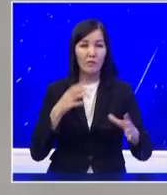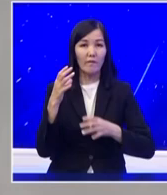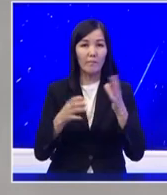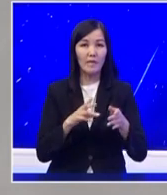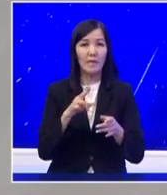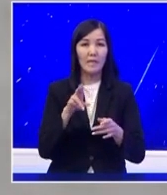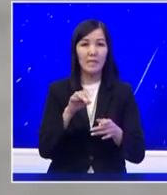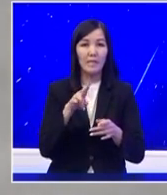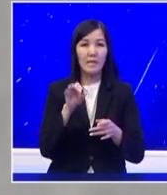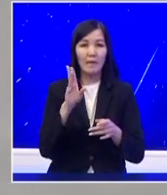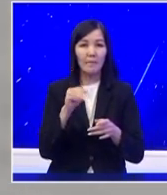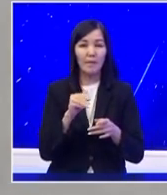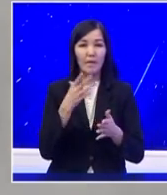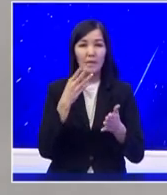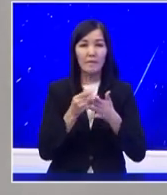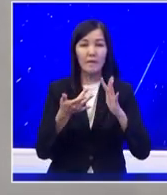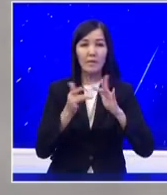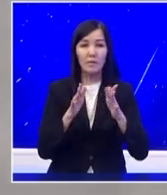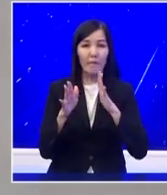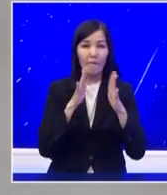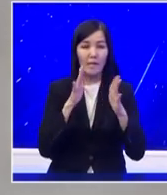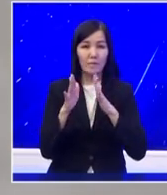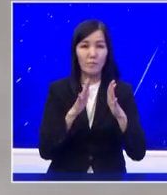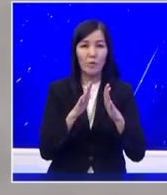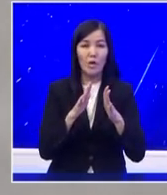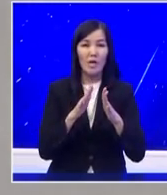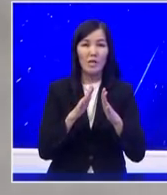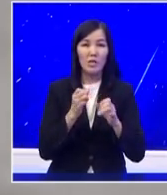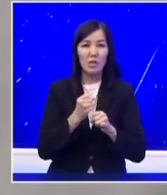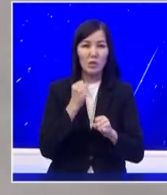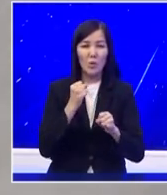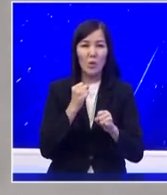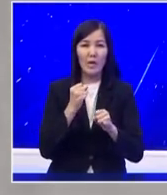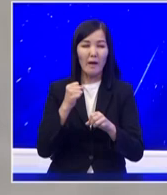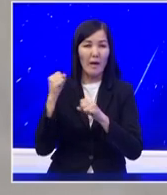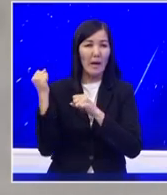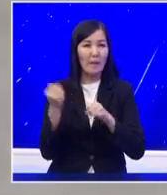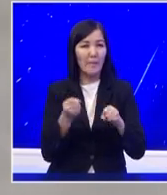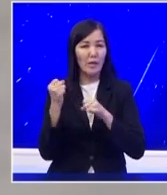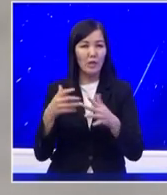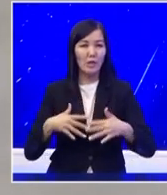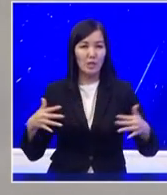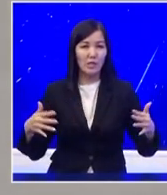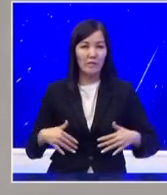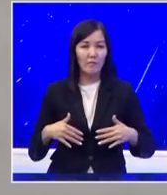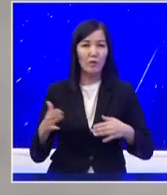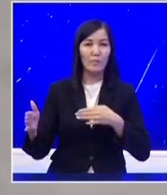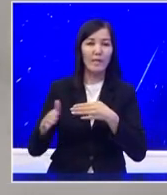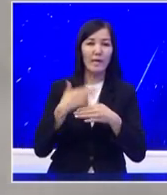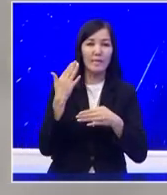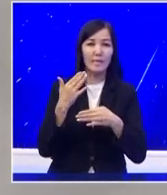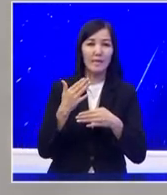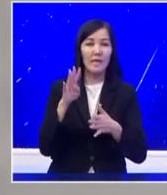мира Сакен Дельдахмет на своей странице в Facebook. За жестокое обращение с животными, как отметил он, предусмотрено наказание в